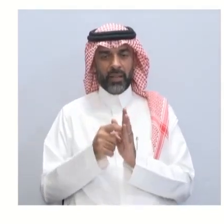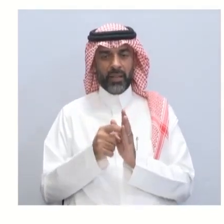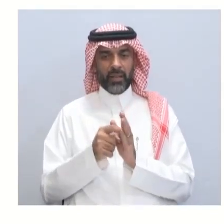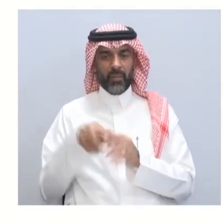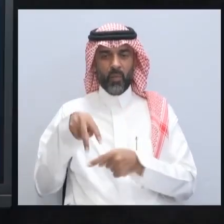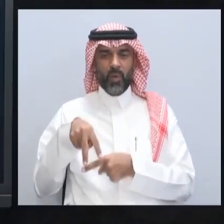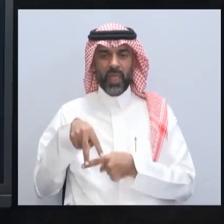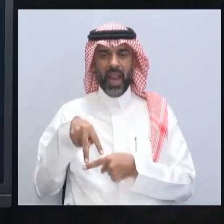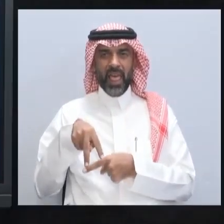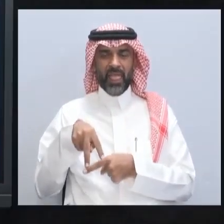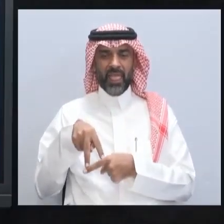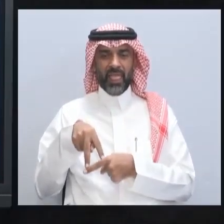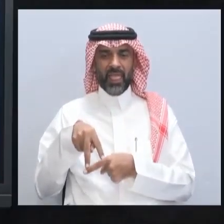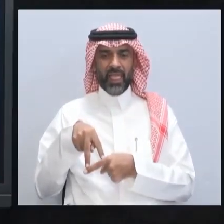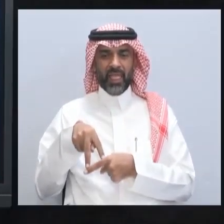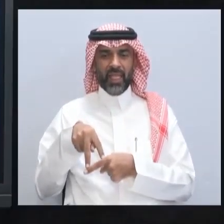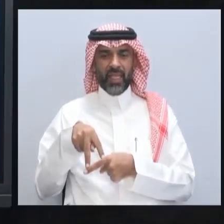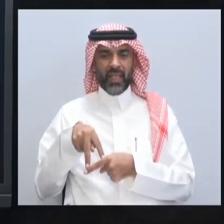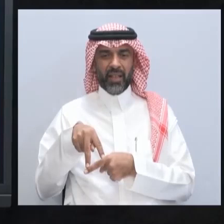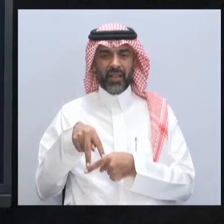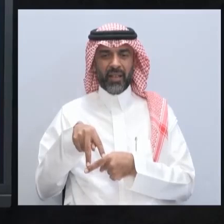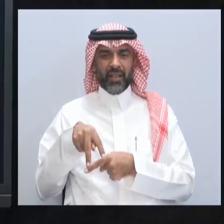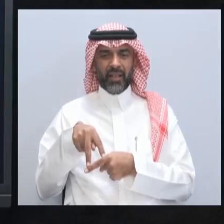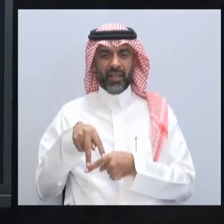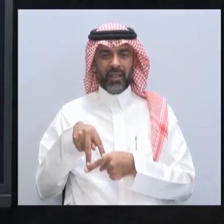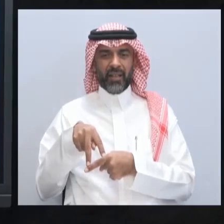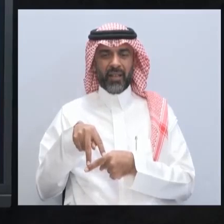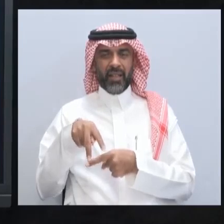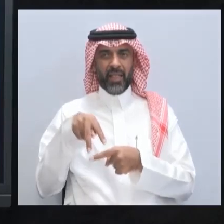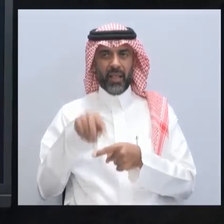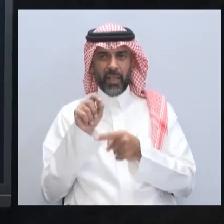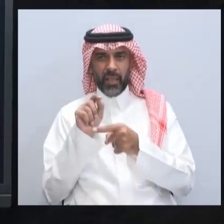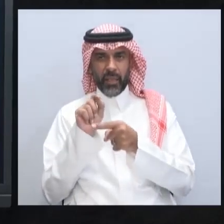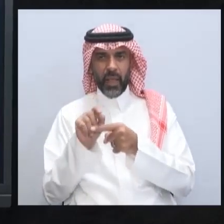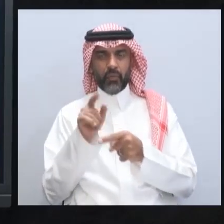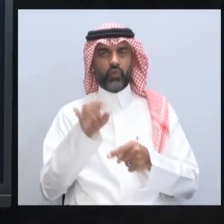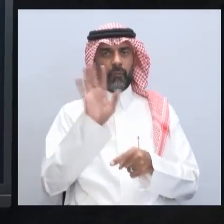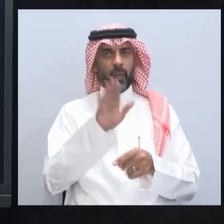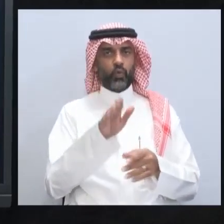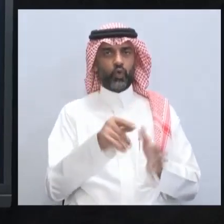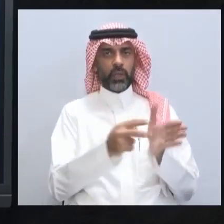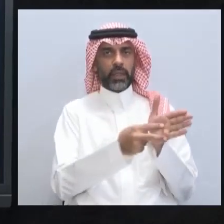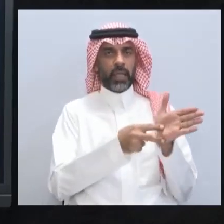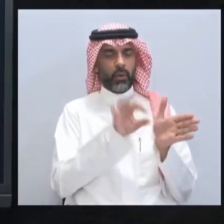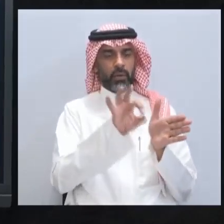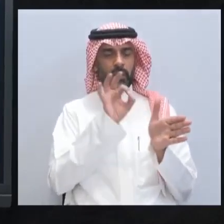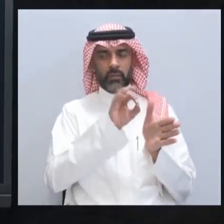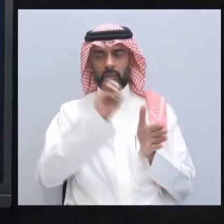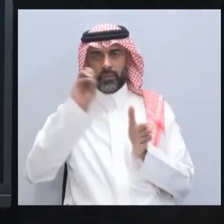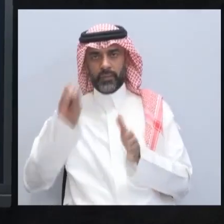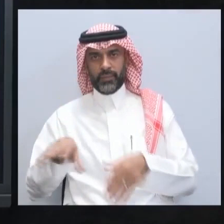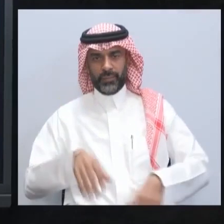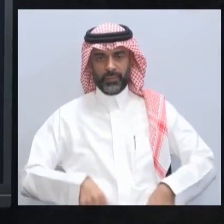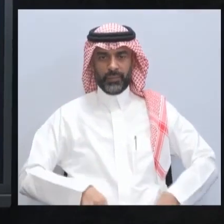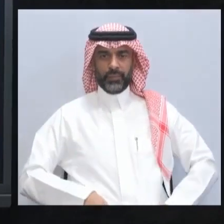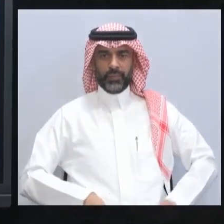المساواه ان وجدت علامه اخرى وتحديد علامه المساواه ثم وضعها في اف وسحبها مره اخرى ووضعها